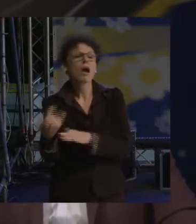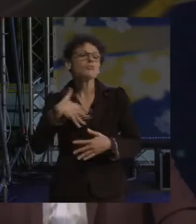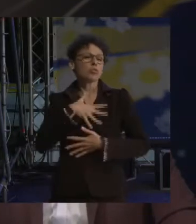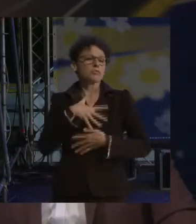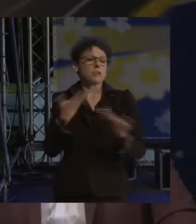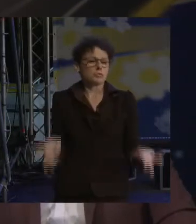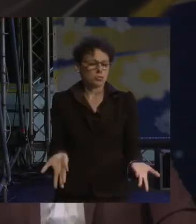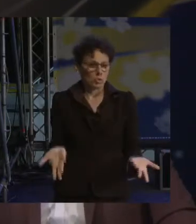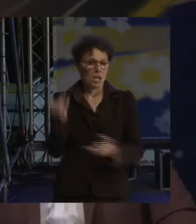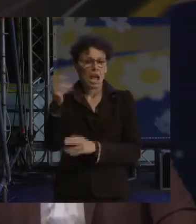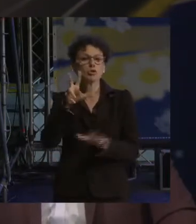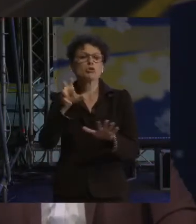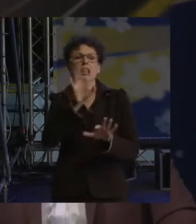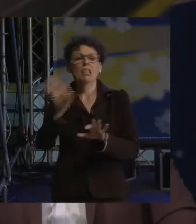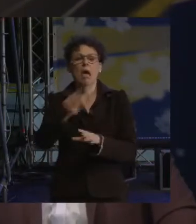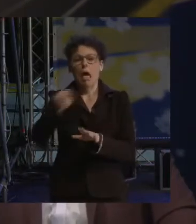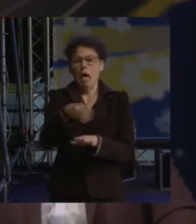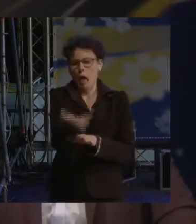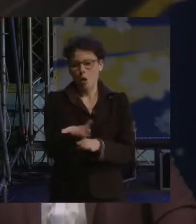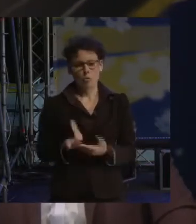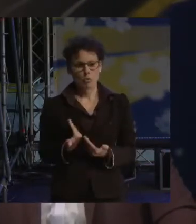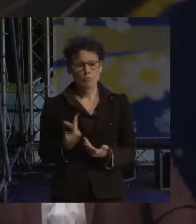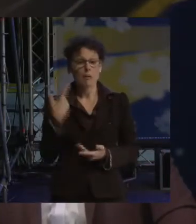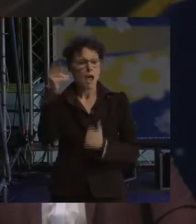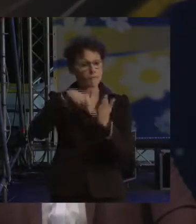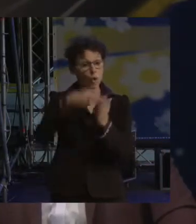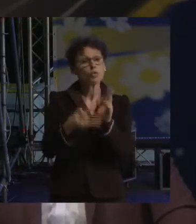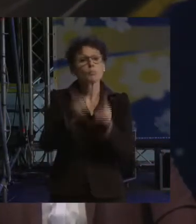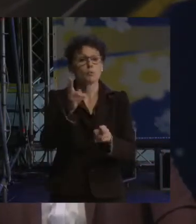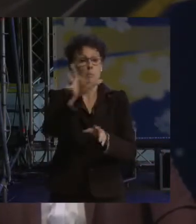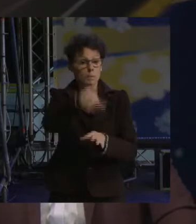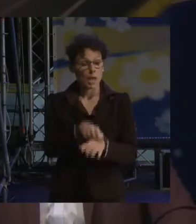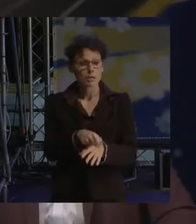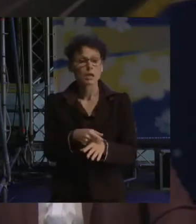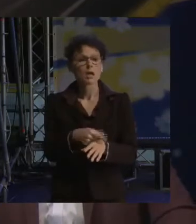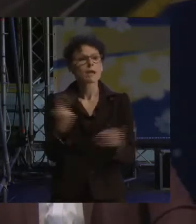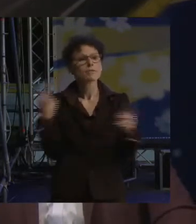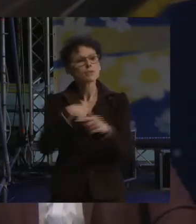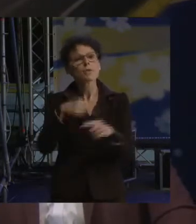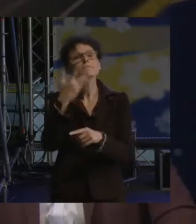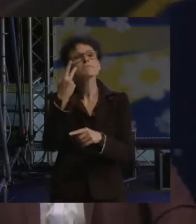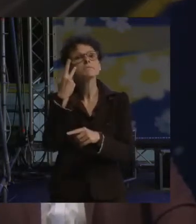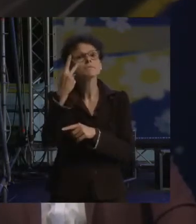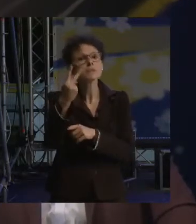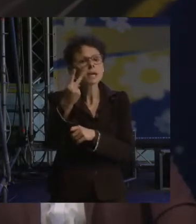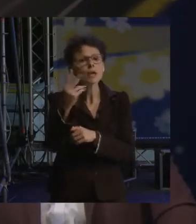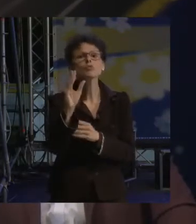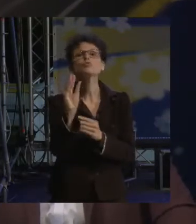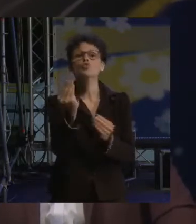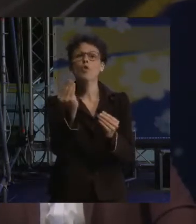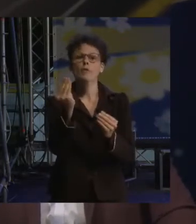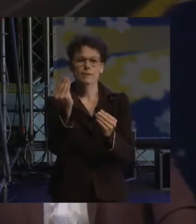per prendere qualche voto in più invece noi dobbiamo guardare alle future generazioni quindi una politica